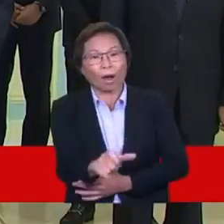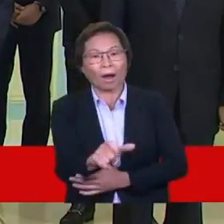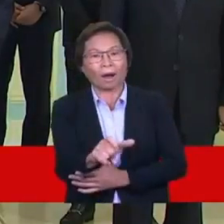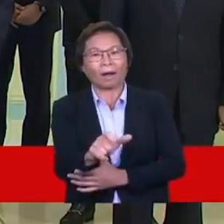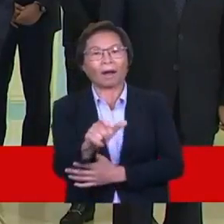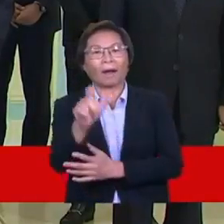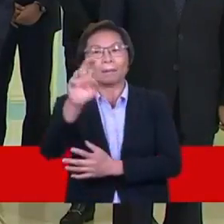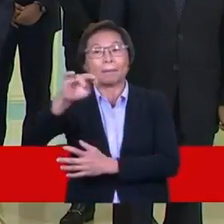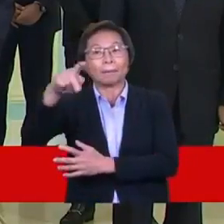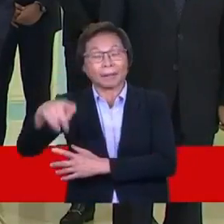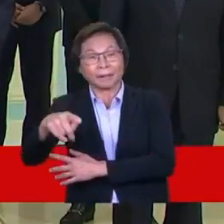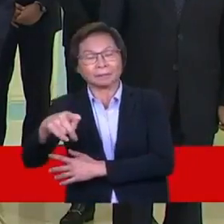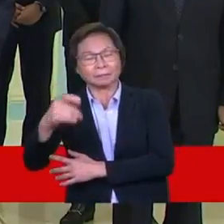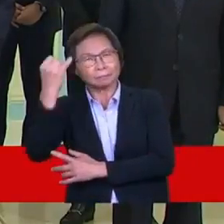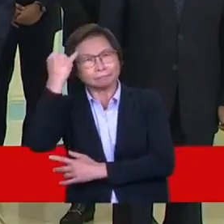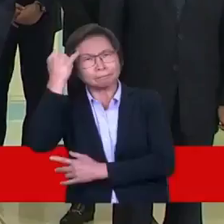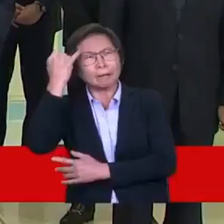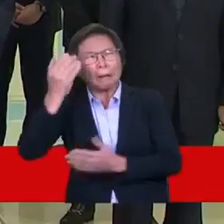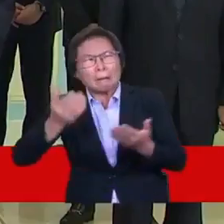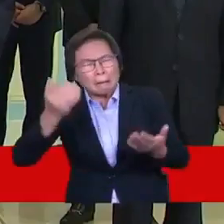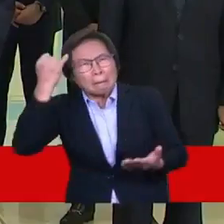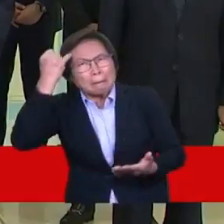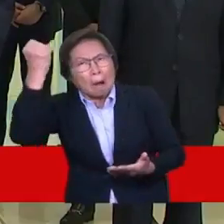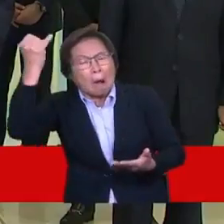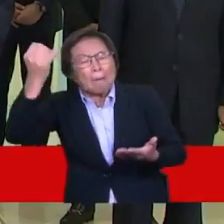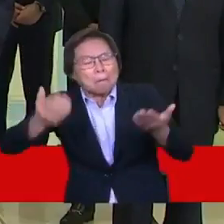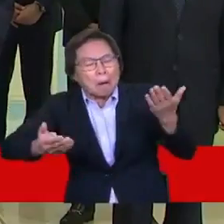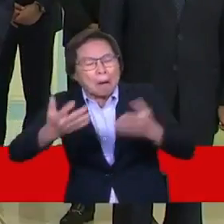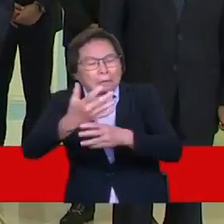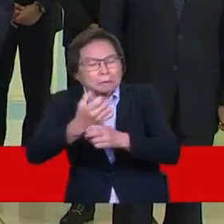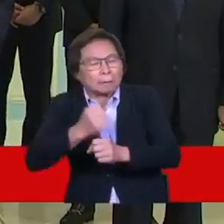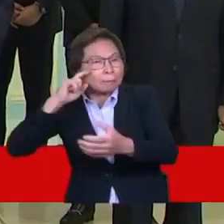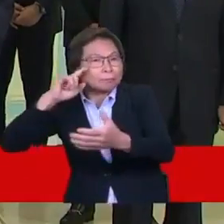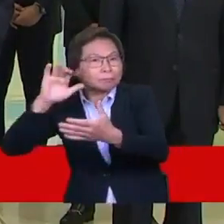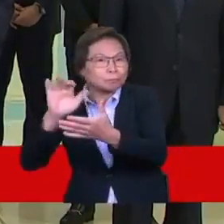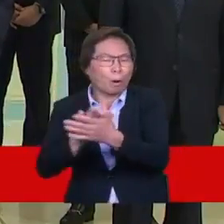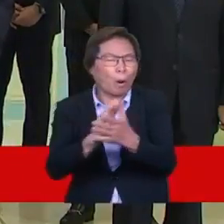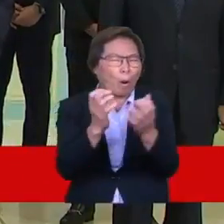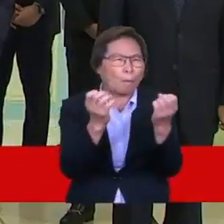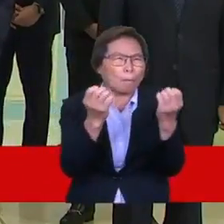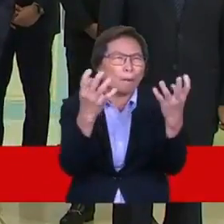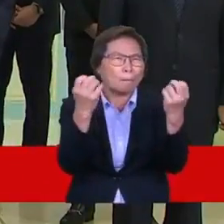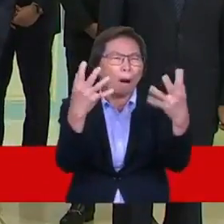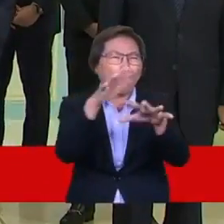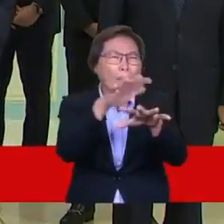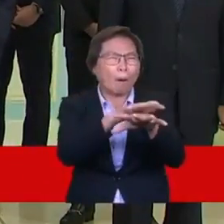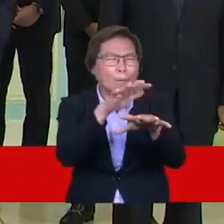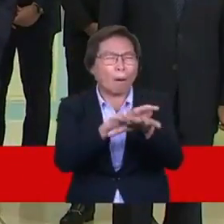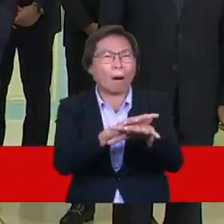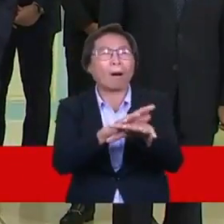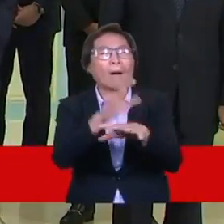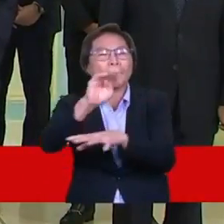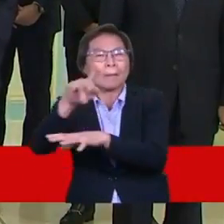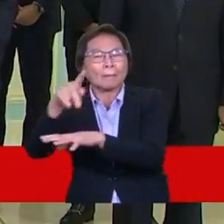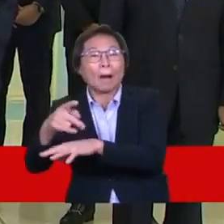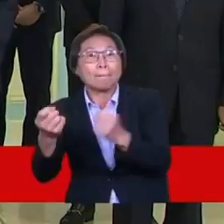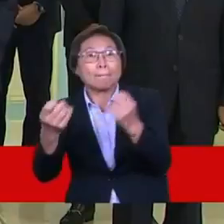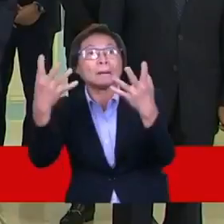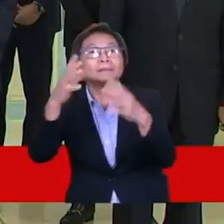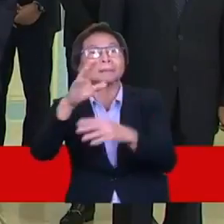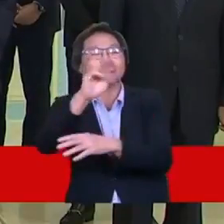yang pada hematnya mungkin mendapat kepercayaan mencoreti ahli dewan rakyat